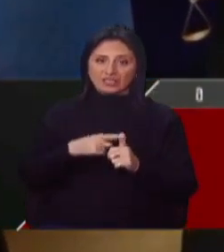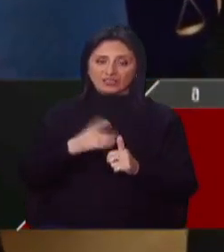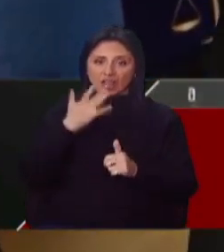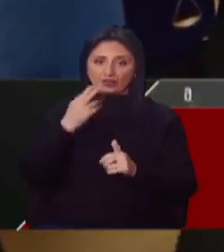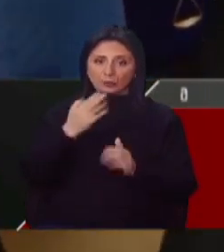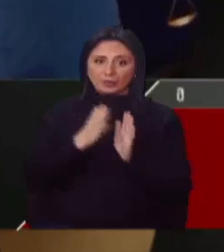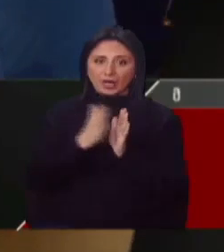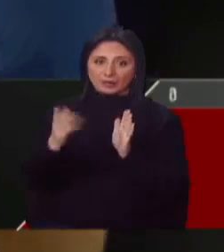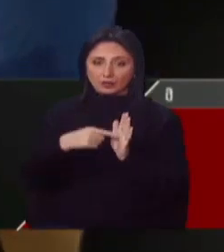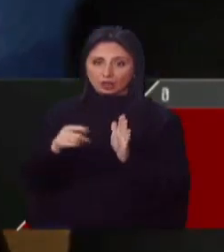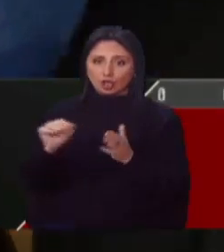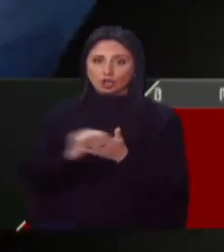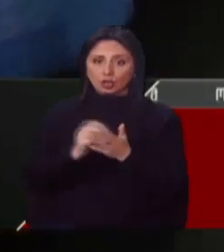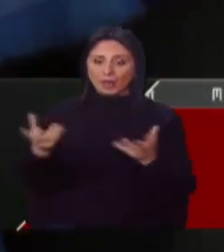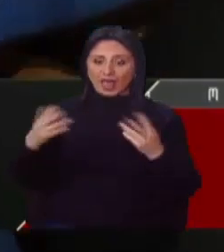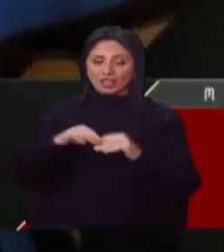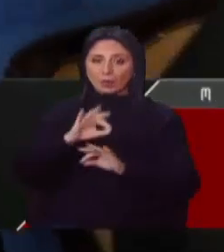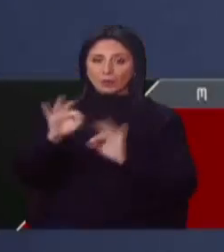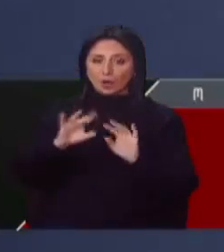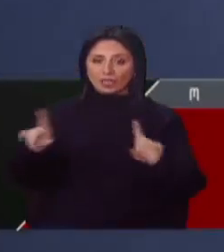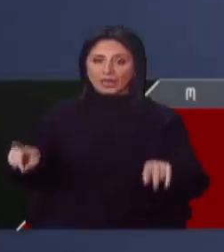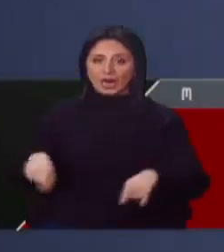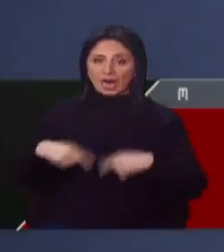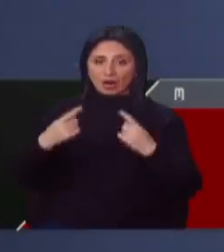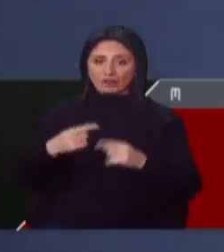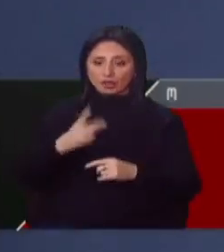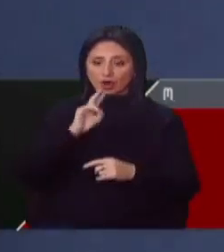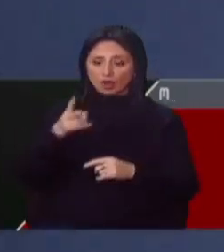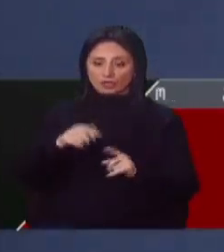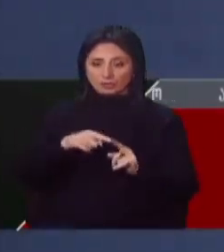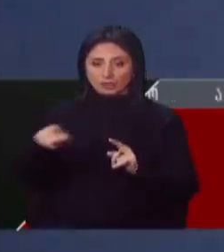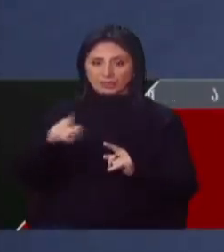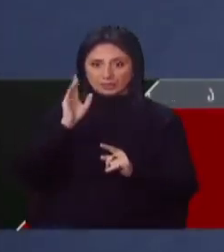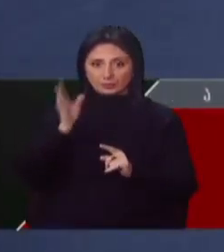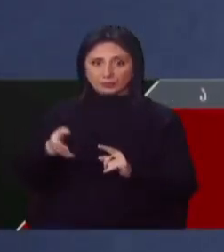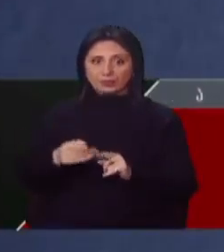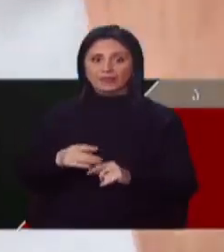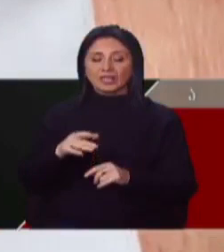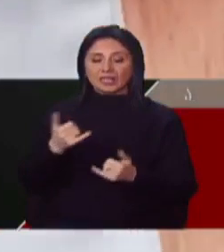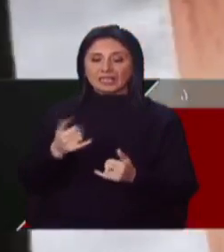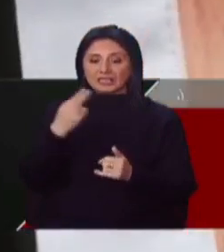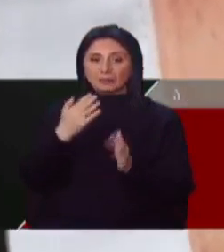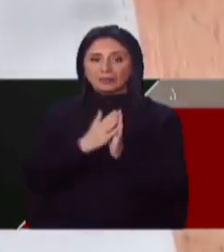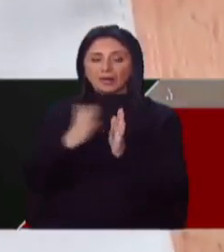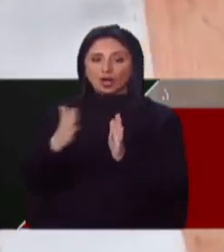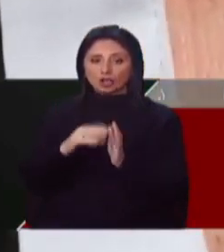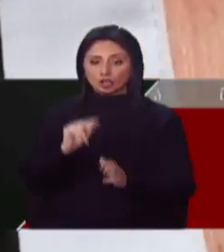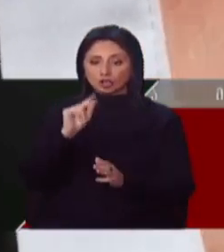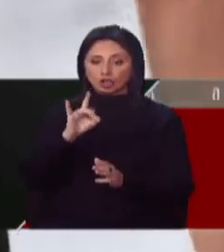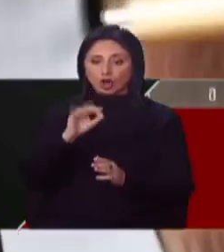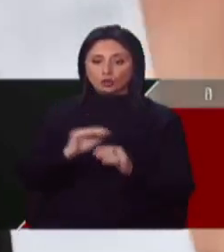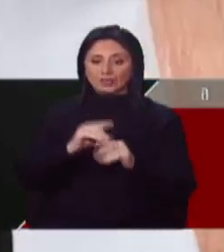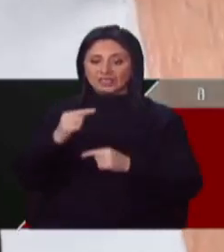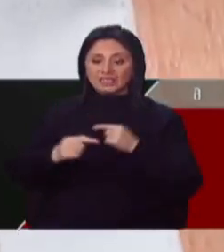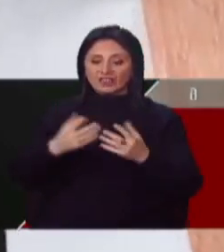ეროვნულ ბიბლიოთეკას შორის. დოკუმენტი ერთობლივი პროექტების განხორციელებას ორი წლის მანძილზე მოიცავს. დღეს ვებიბლიოთეკაში ჩოტუების